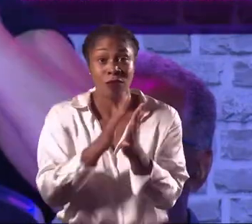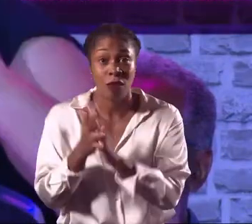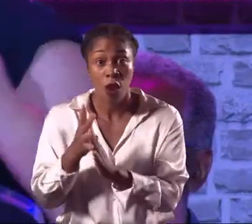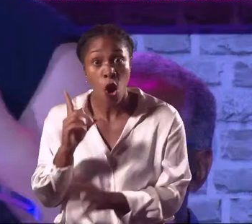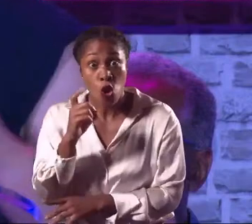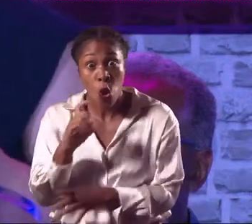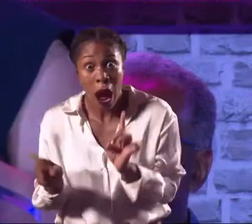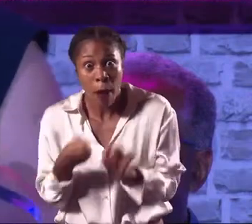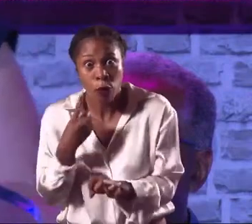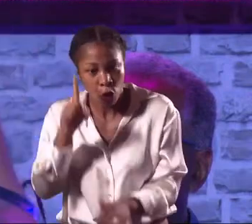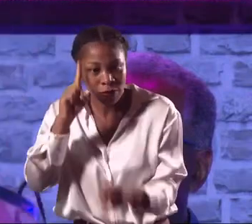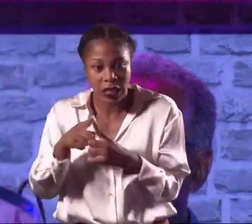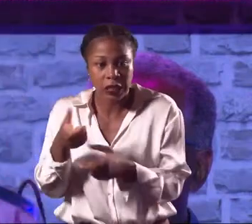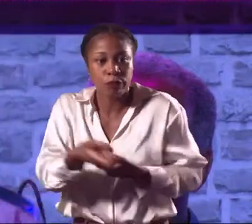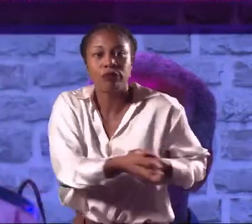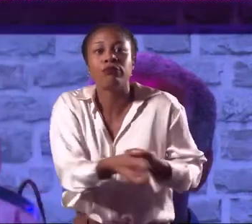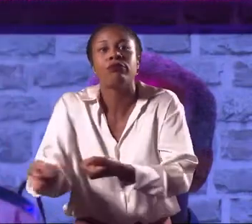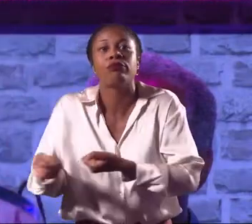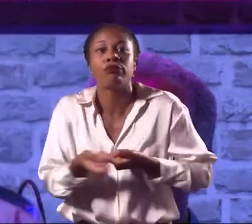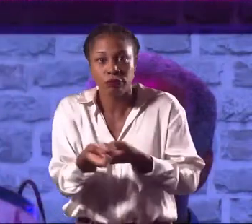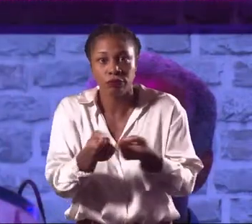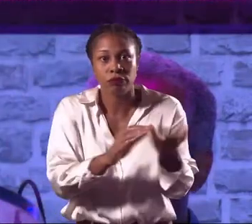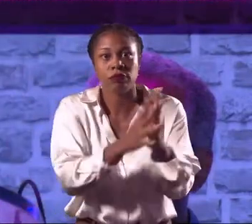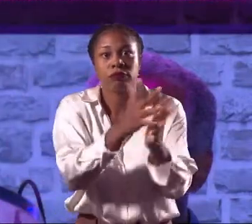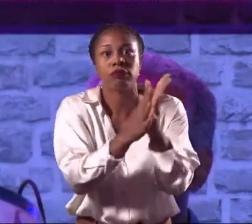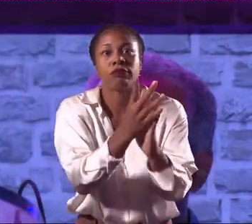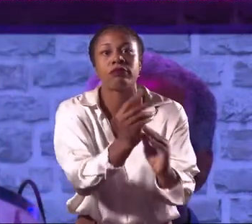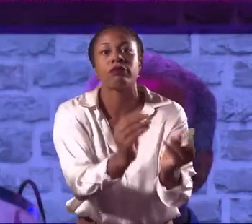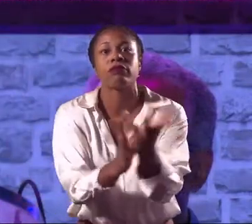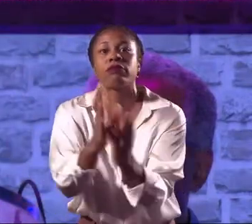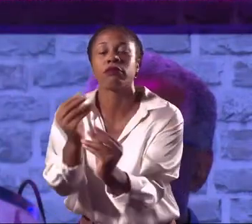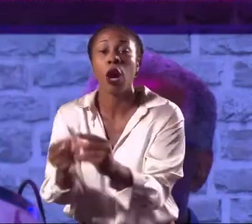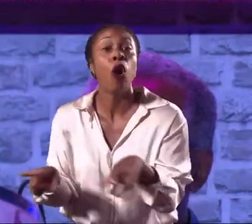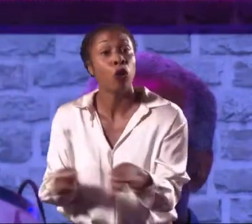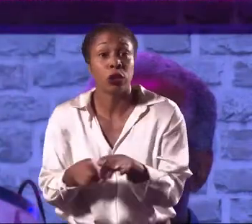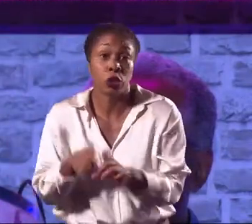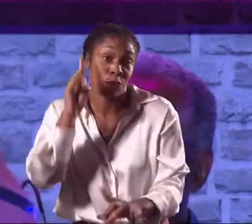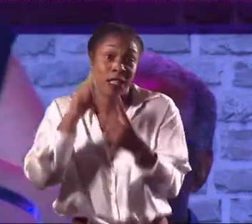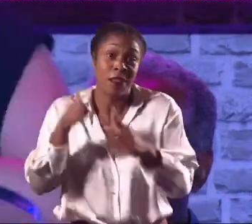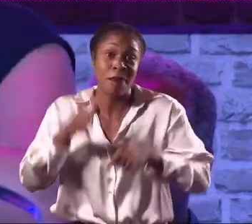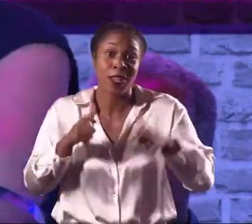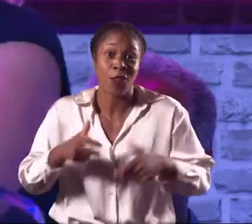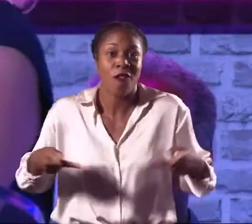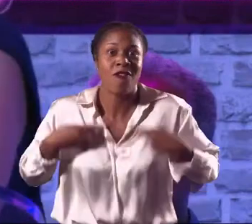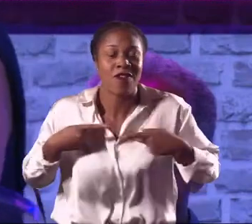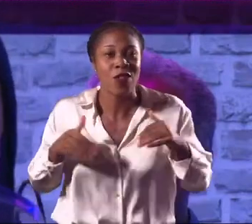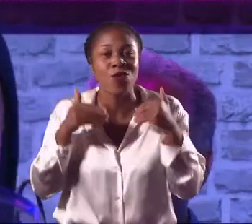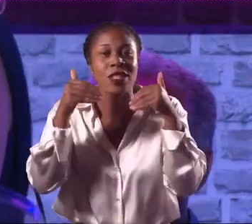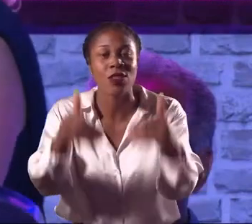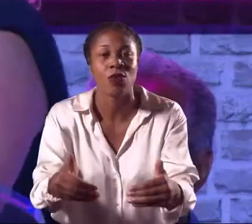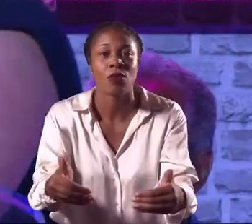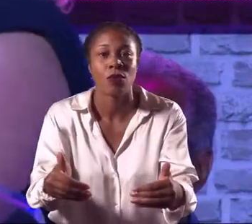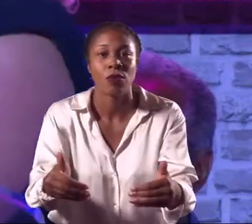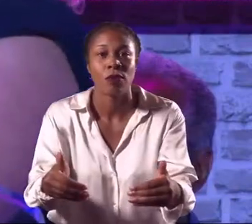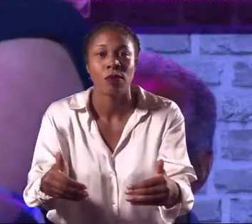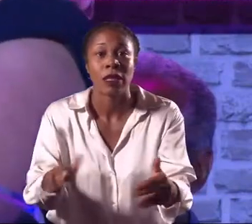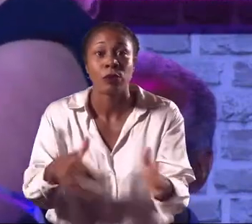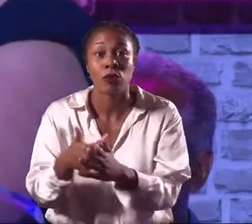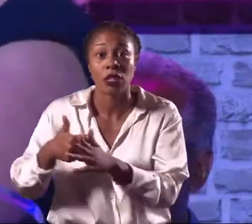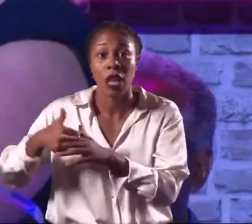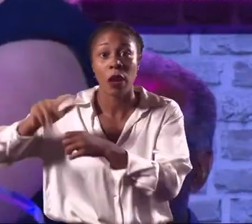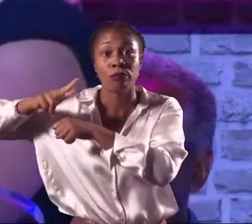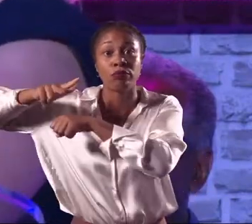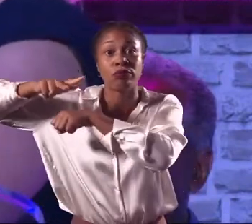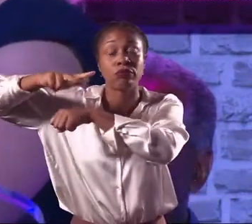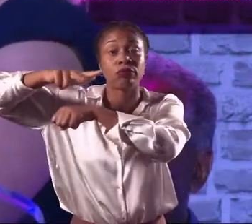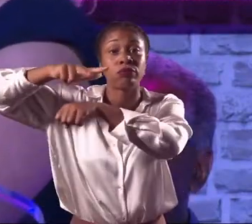à la fois pour tenter d'éteindre les incendies, mais aussi pour faire en sorte que les personnes puissent survivre. Ils ont été jusqu'à un point où ils ont utilisé des hélicoptères avec